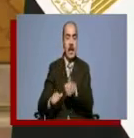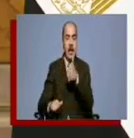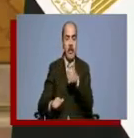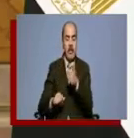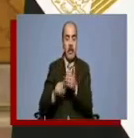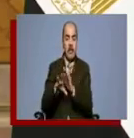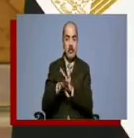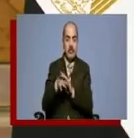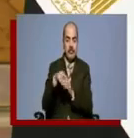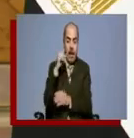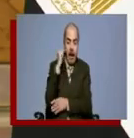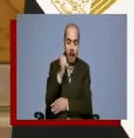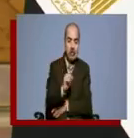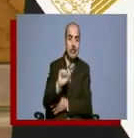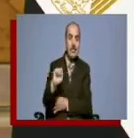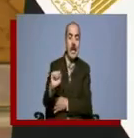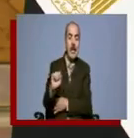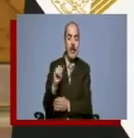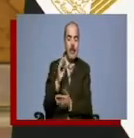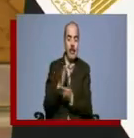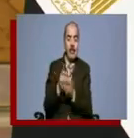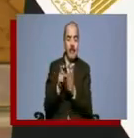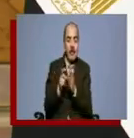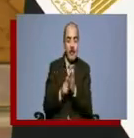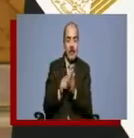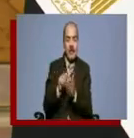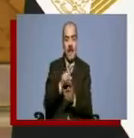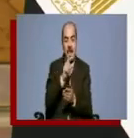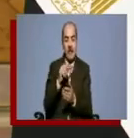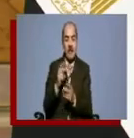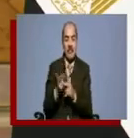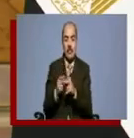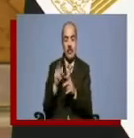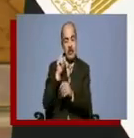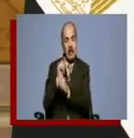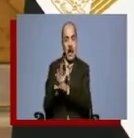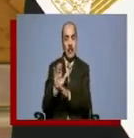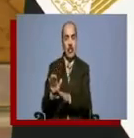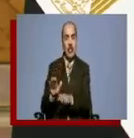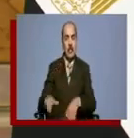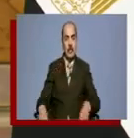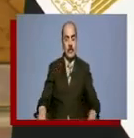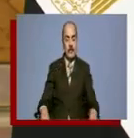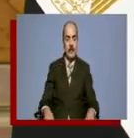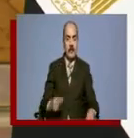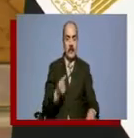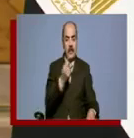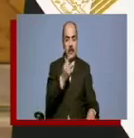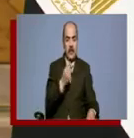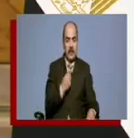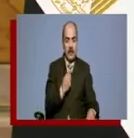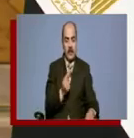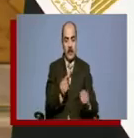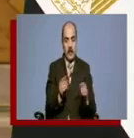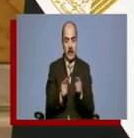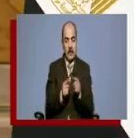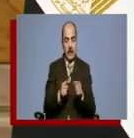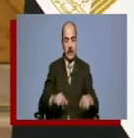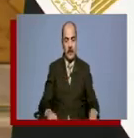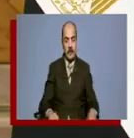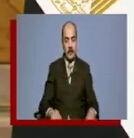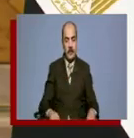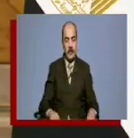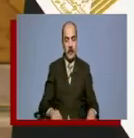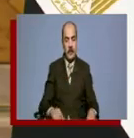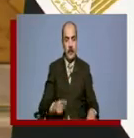لا هو عايز يزحم ناحيه مصر وناحيه سينا وده الامر اللي القياده المصريه مستوعبه تماما وفاهمه هذه